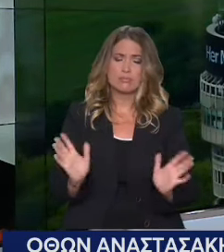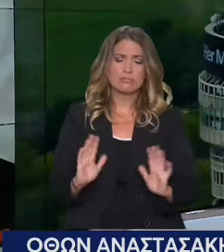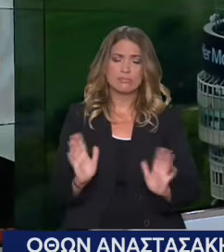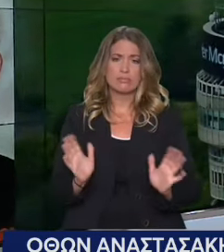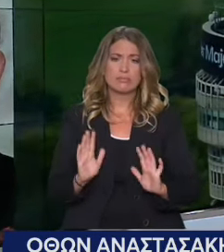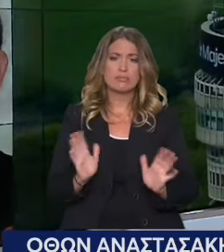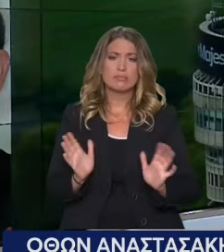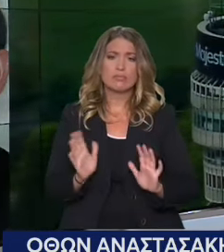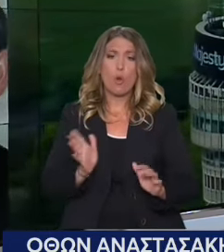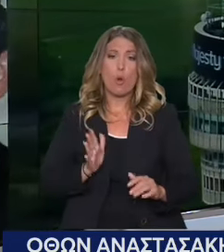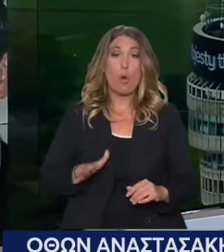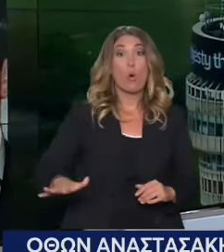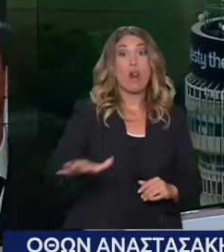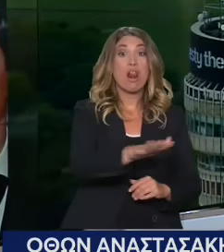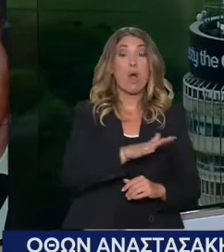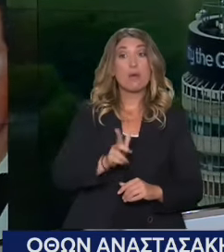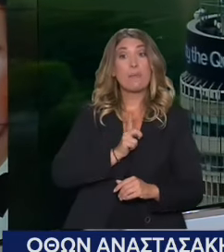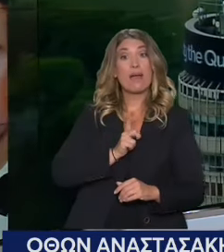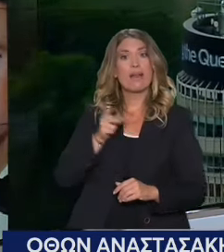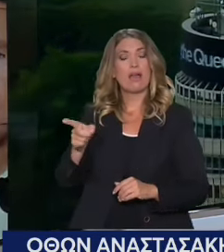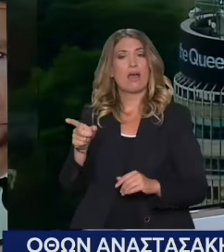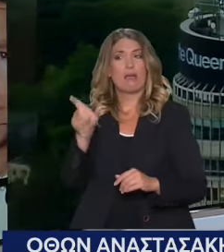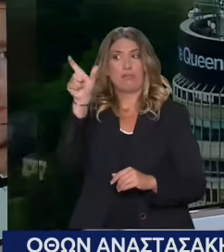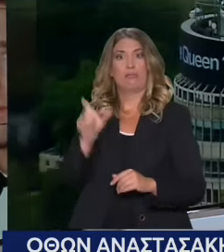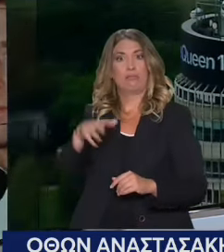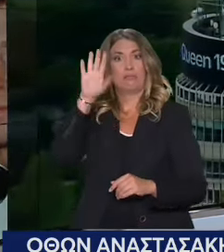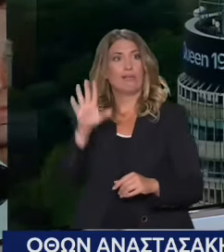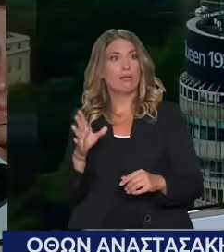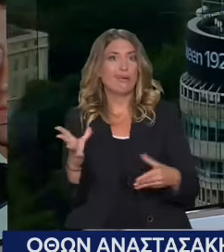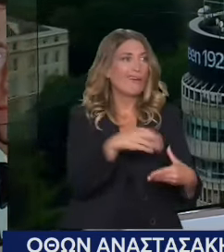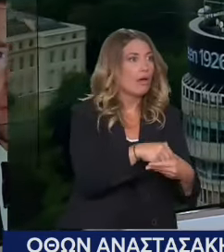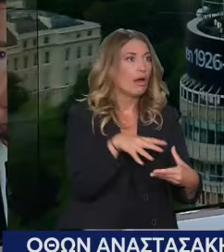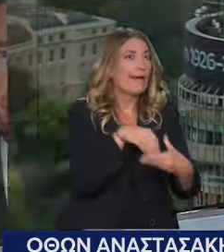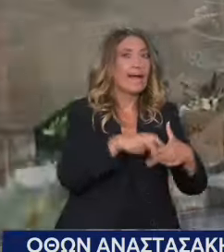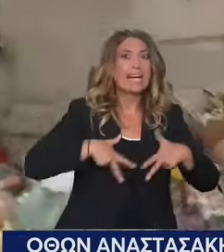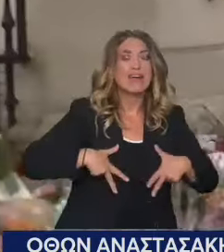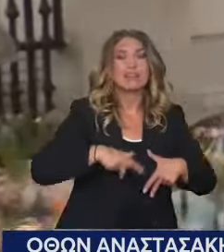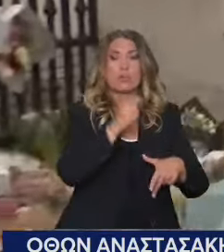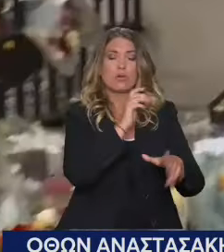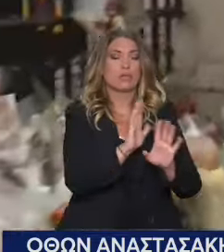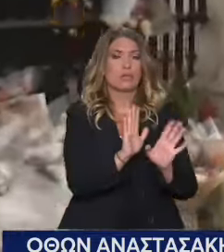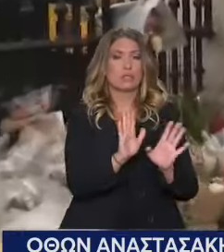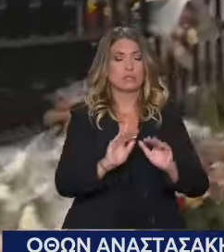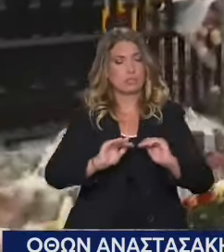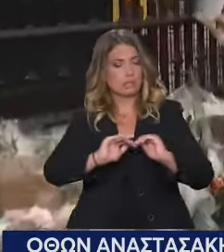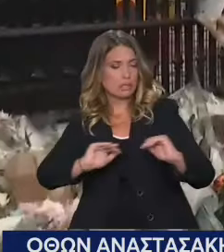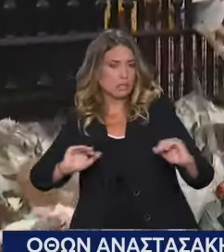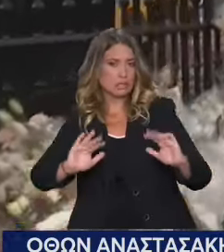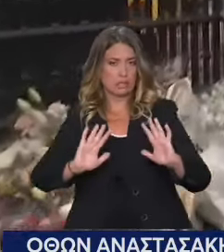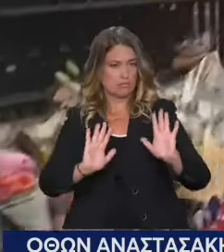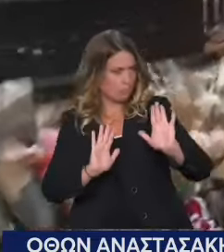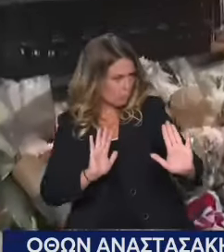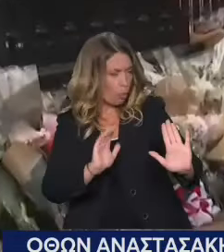της Βρετανίας δεν θέλει τον Κάρολο να παρεμβαίνει στην πολιτική γενικότερα. Επομένως, τα θέματα της πολιτικής είναι για την